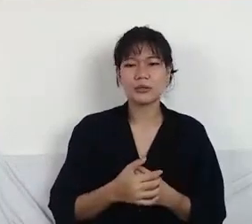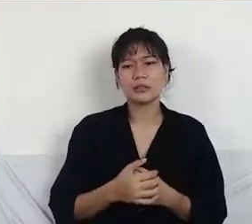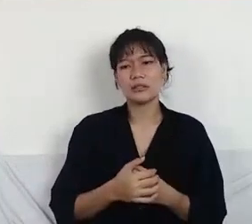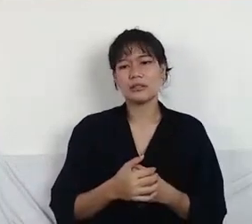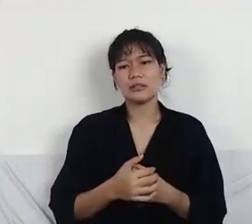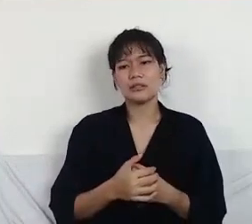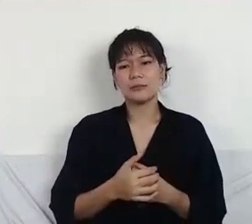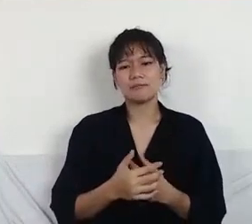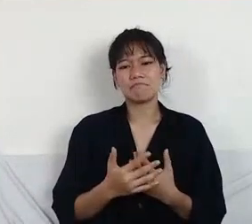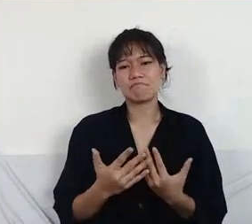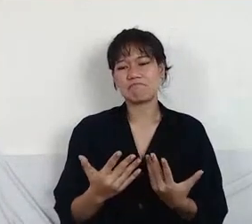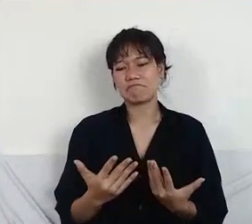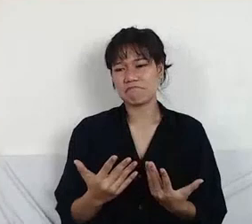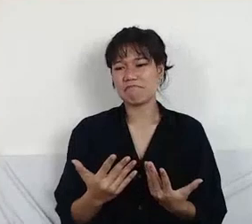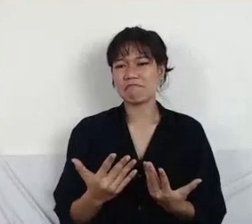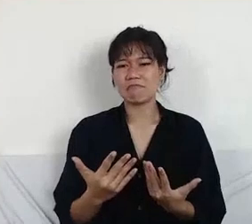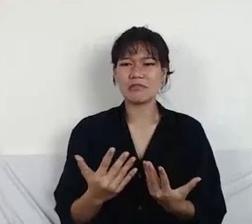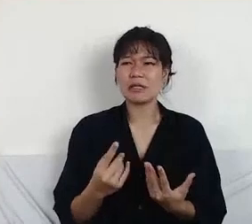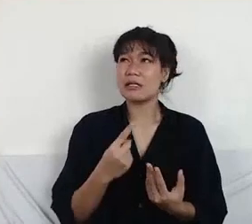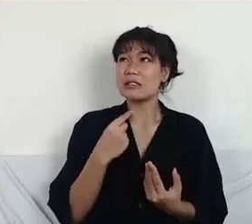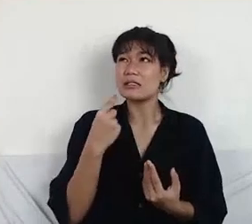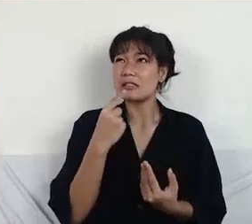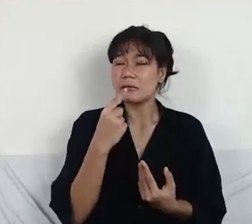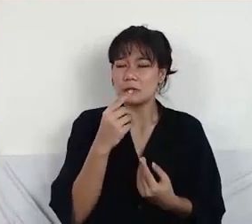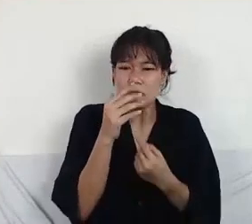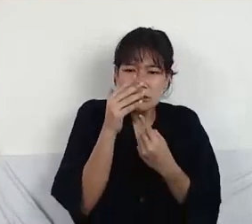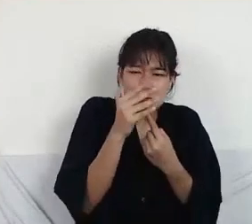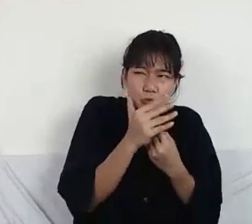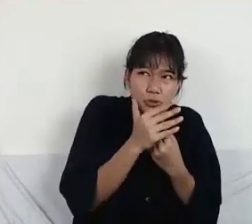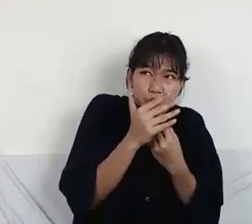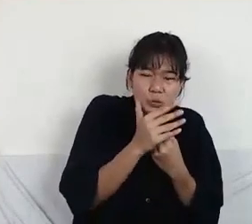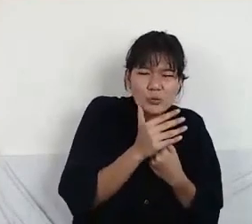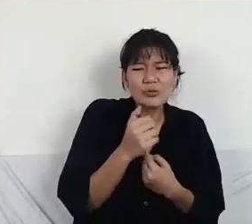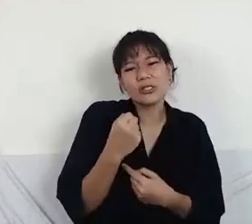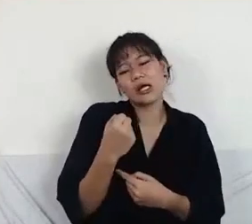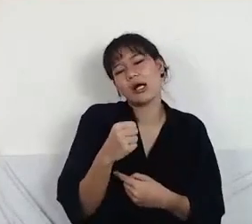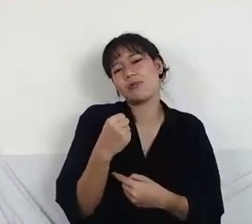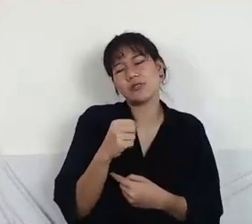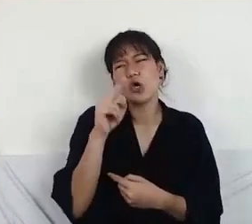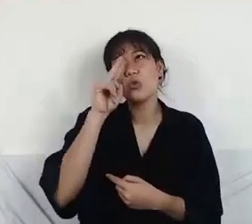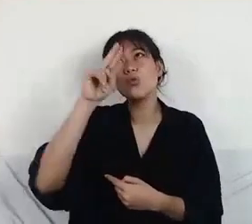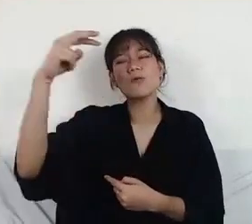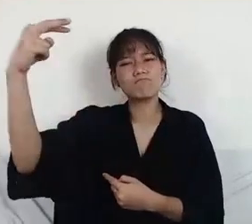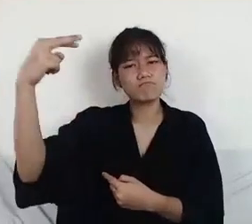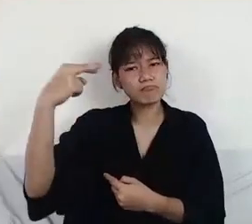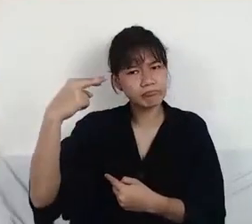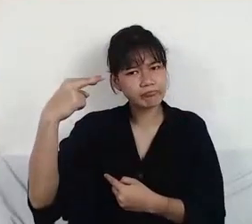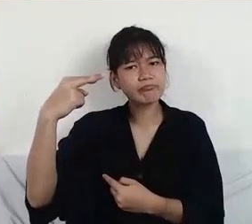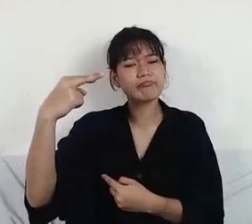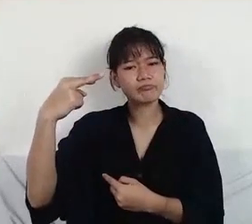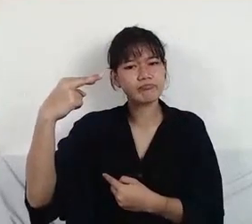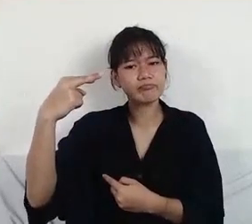Tidak ada hal yang dapat kami sembunyikan di hadapan-Mu, ya Tuhan.